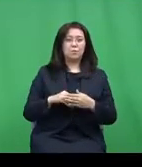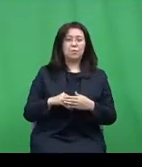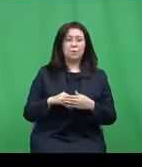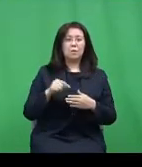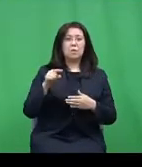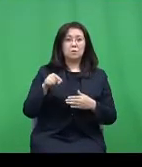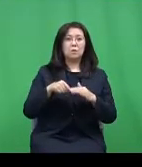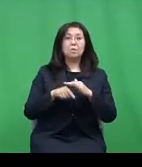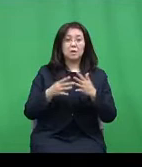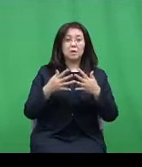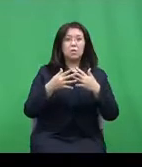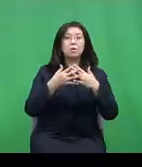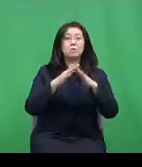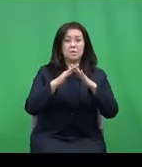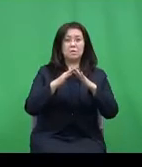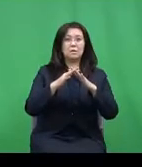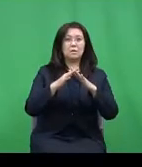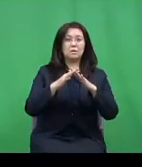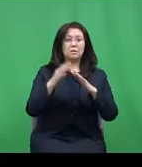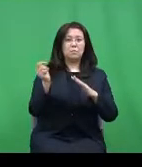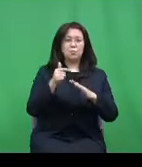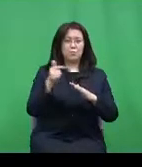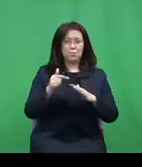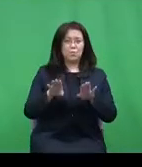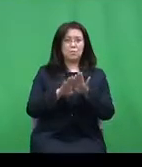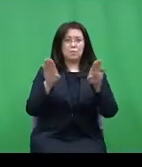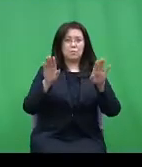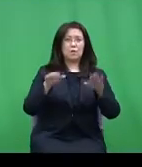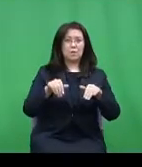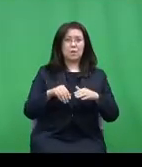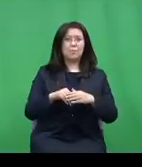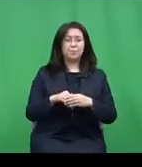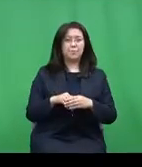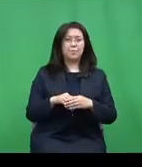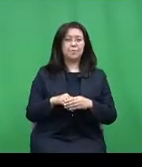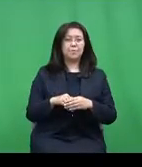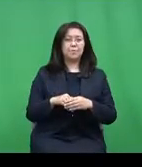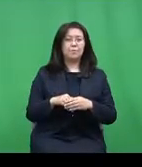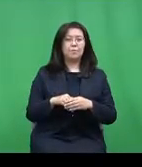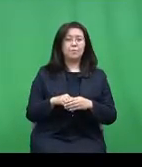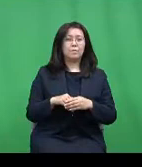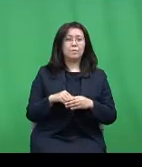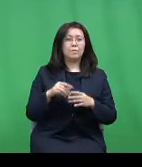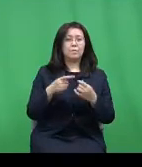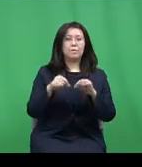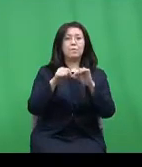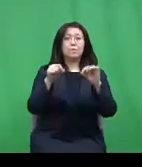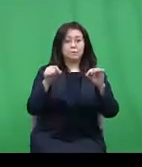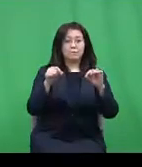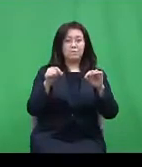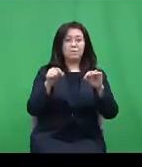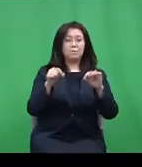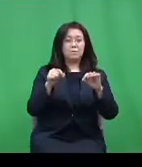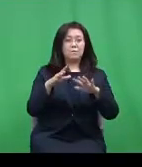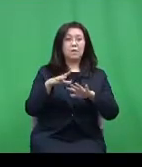で、まあ取り組む、まあこれは、まあ、直ちに取り組んだわけですけれども、まあ、お